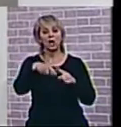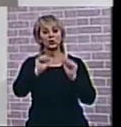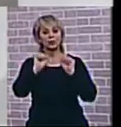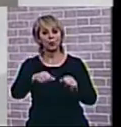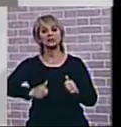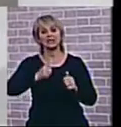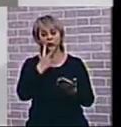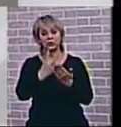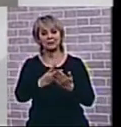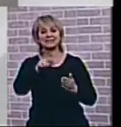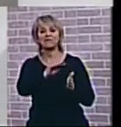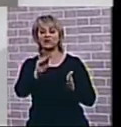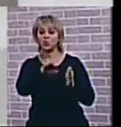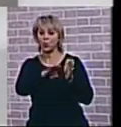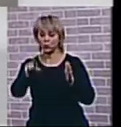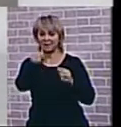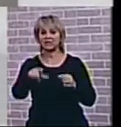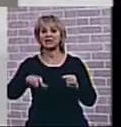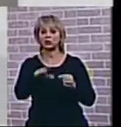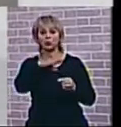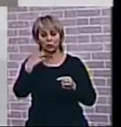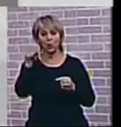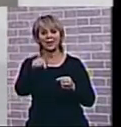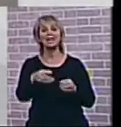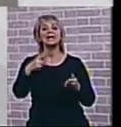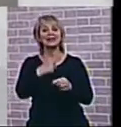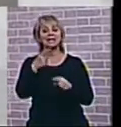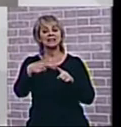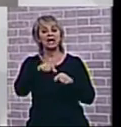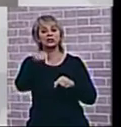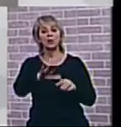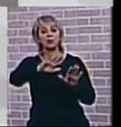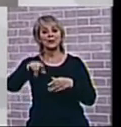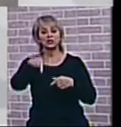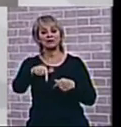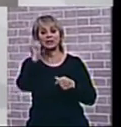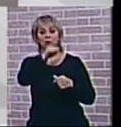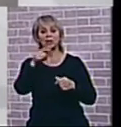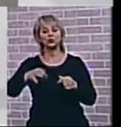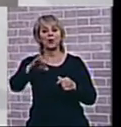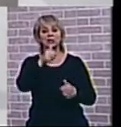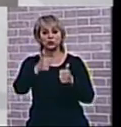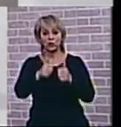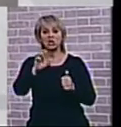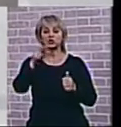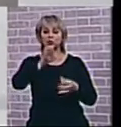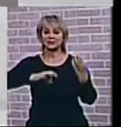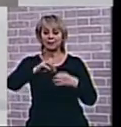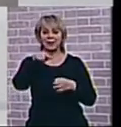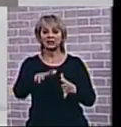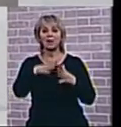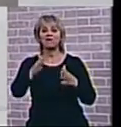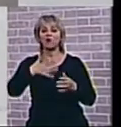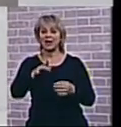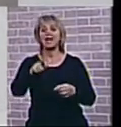можно достойно представить на федеральном уровне, на Дону немало. Доказательство этому – прошедший в этом году областной конкурс соцпроектов «Воля